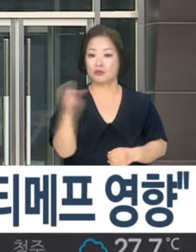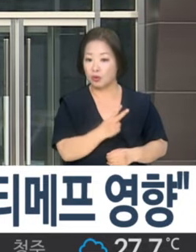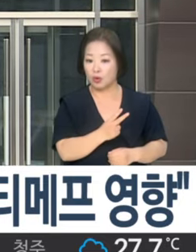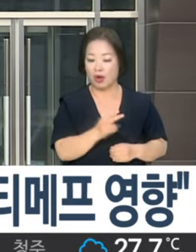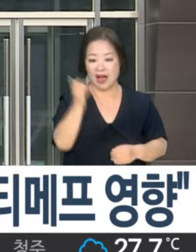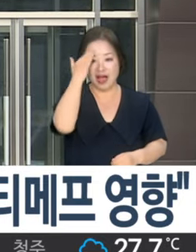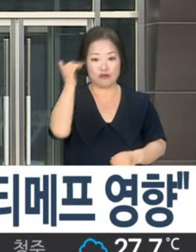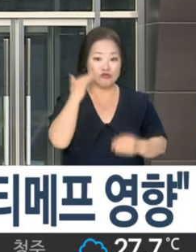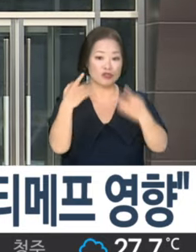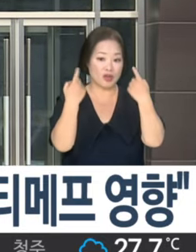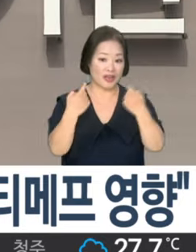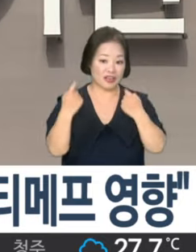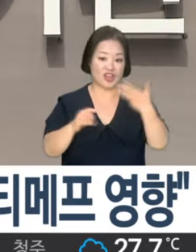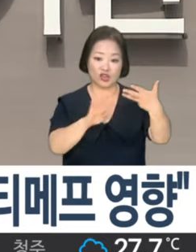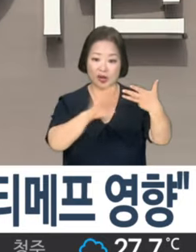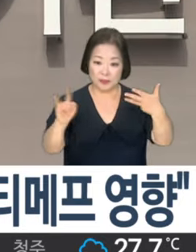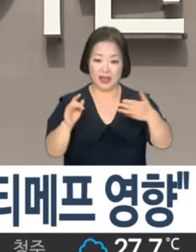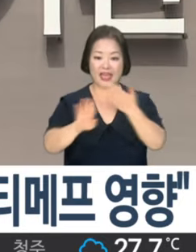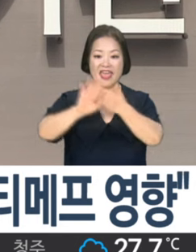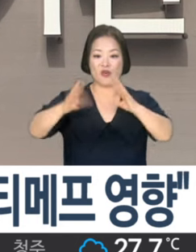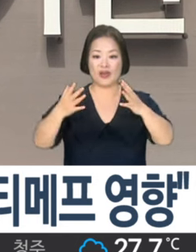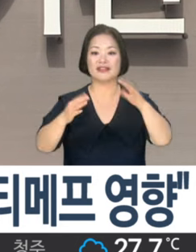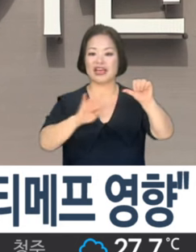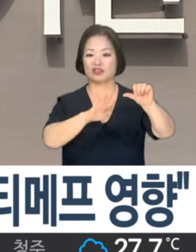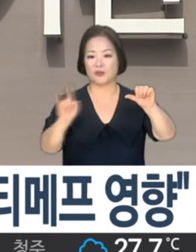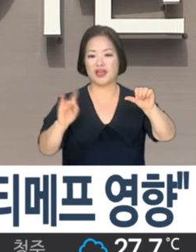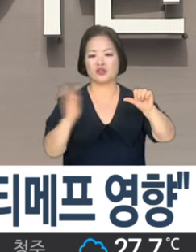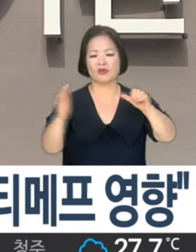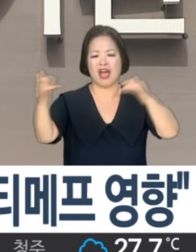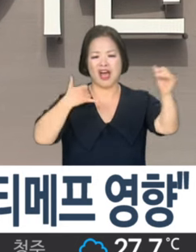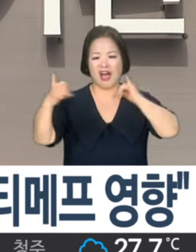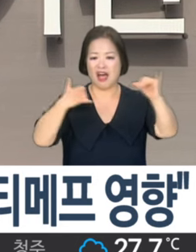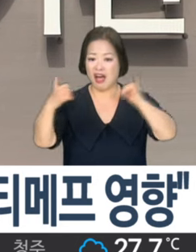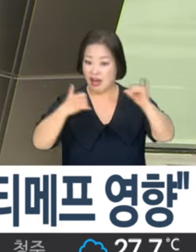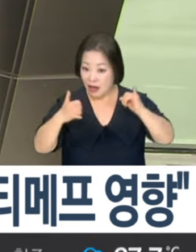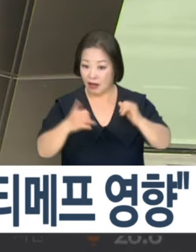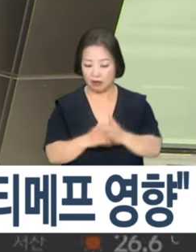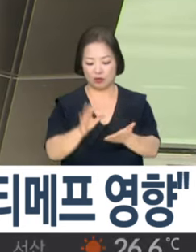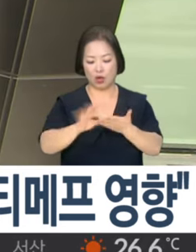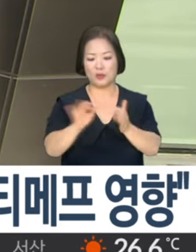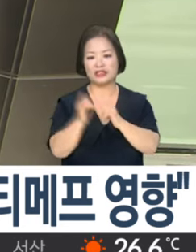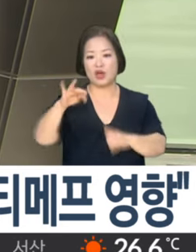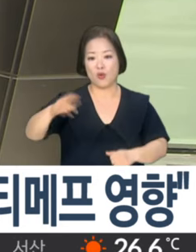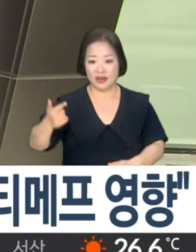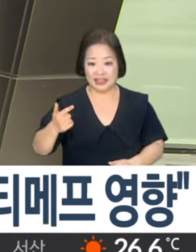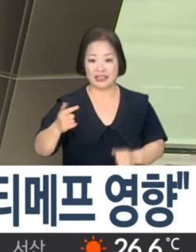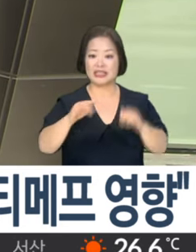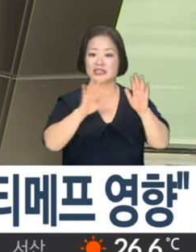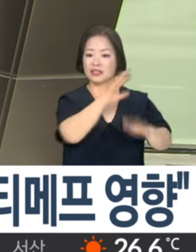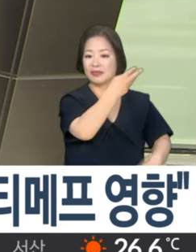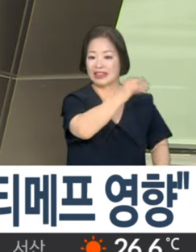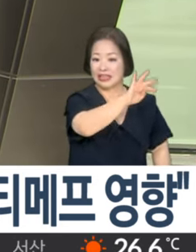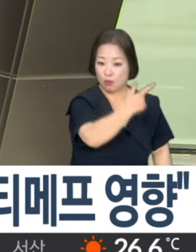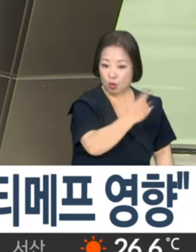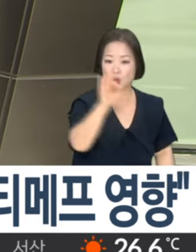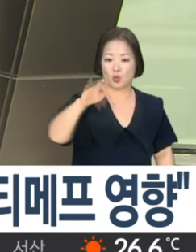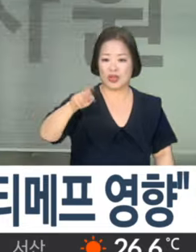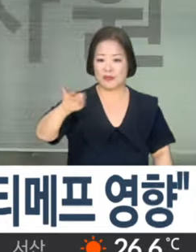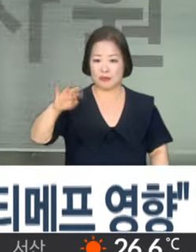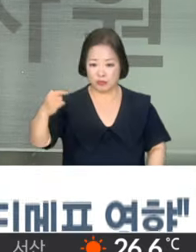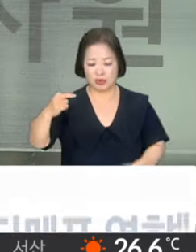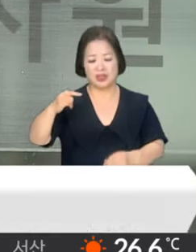기간 국내 여행은 여덟 배 해외 여행은 다섯 배 가까이 들었습니다 소비자원은 팀원과 위메프 사태로 환급이